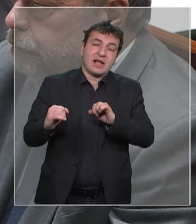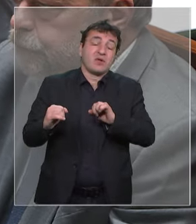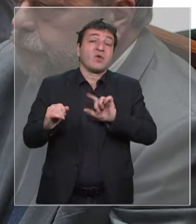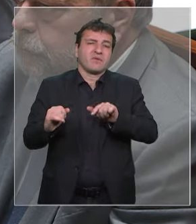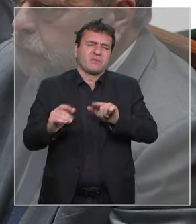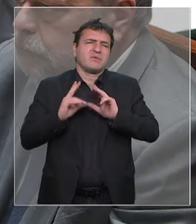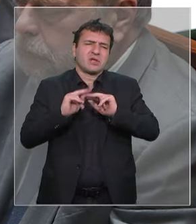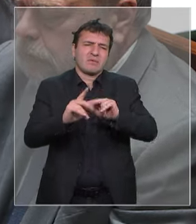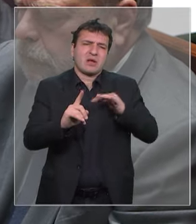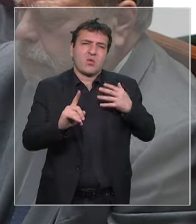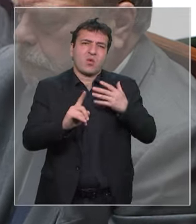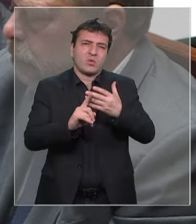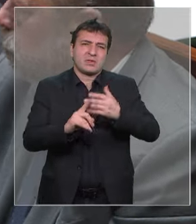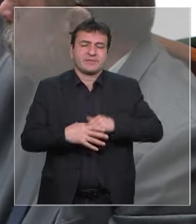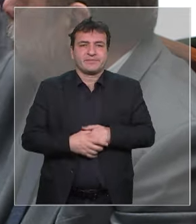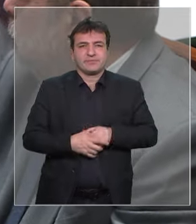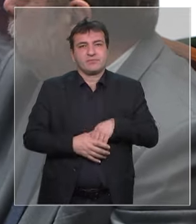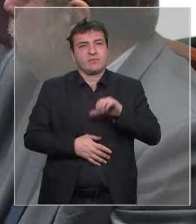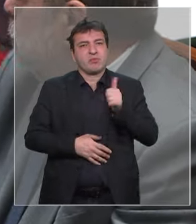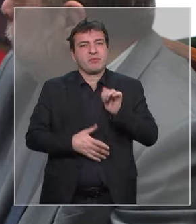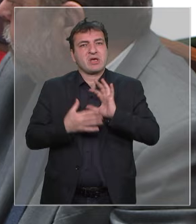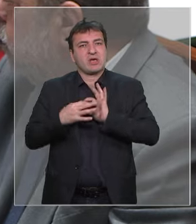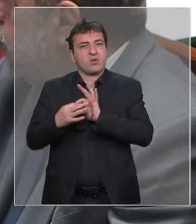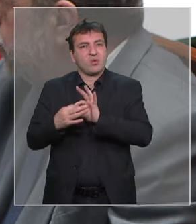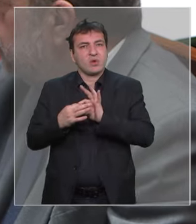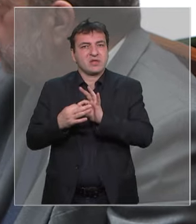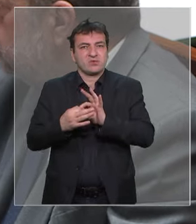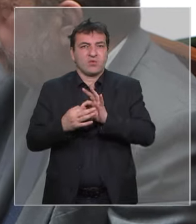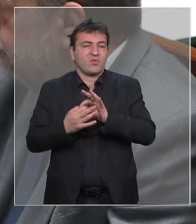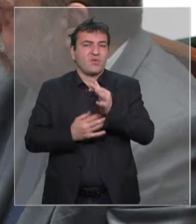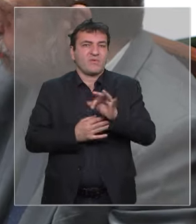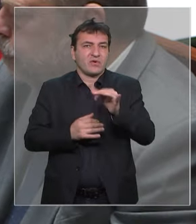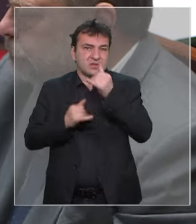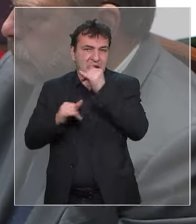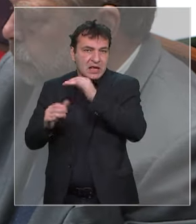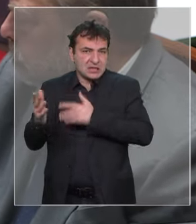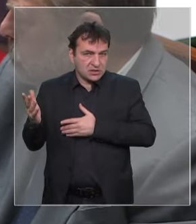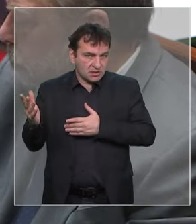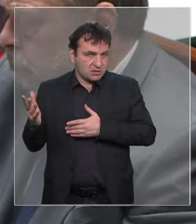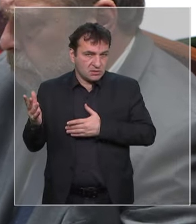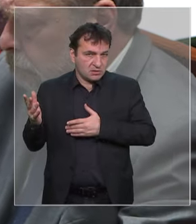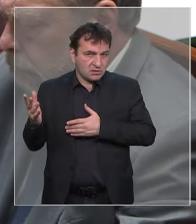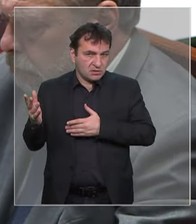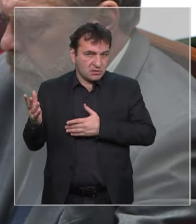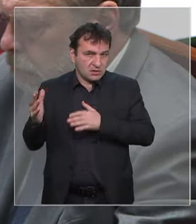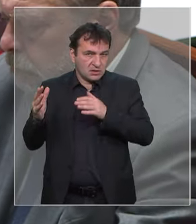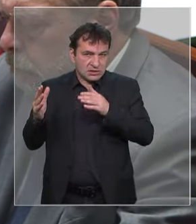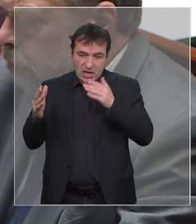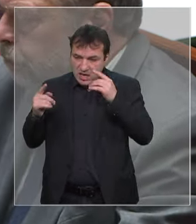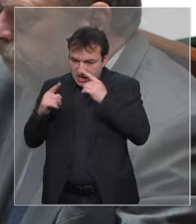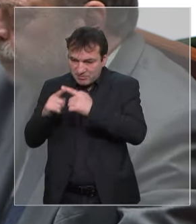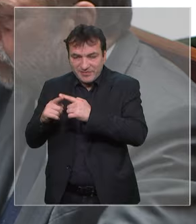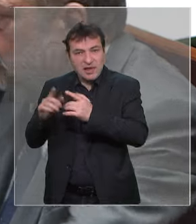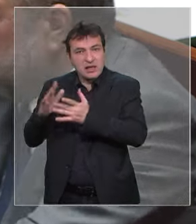de contexte. D'abord, la relation entre la France et l'Algérie ne s'arrête pas à l'aspect migratoire. C'est un